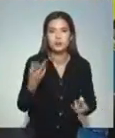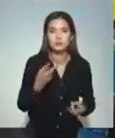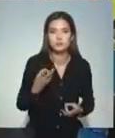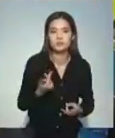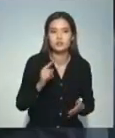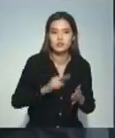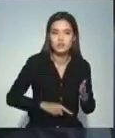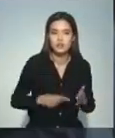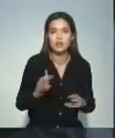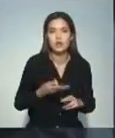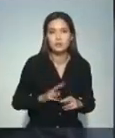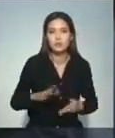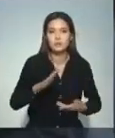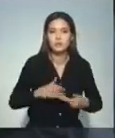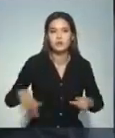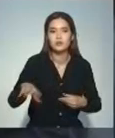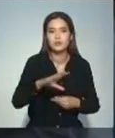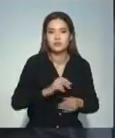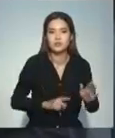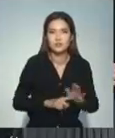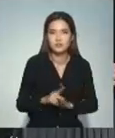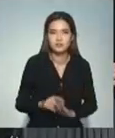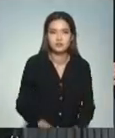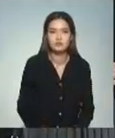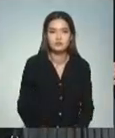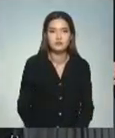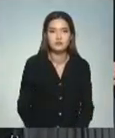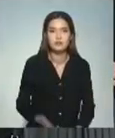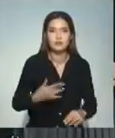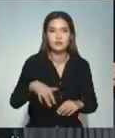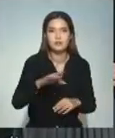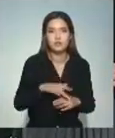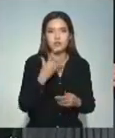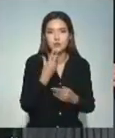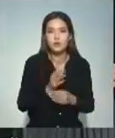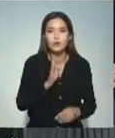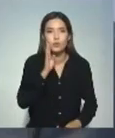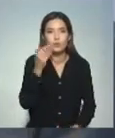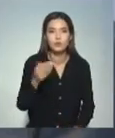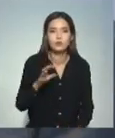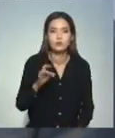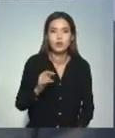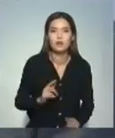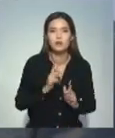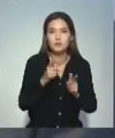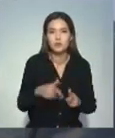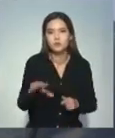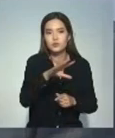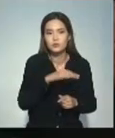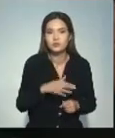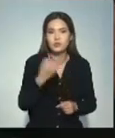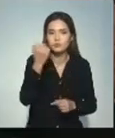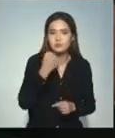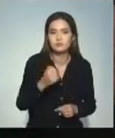единство. Поэтому призываю всех вас к единству. С раннего утра Касым-Жомарту Токаеву поступают поздравления от зарубежных коллег.